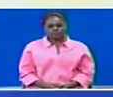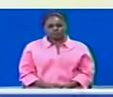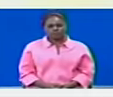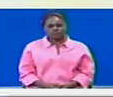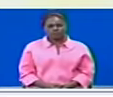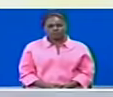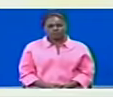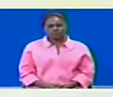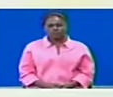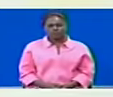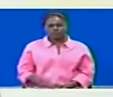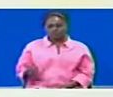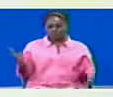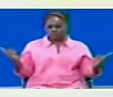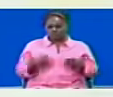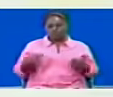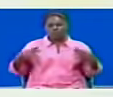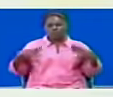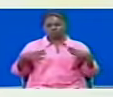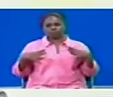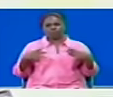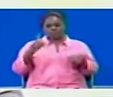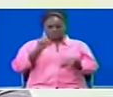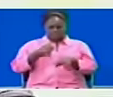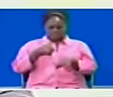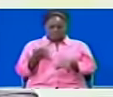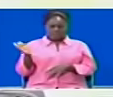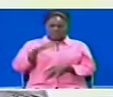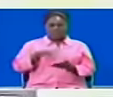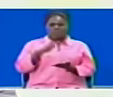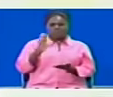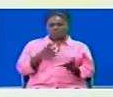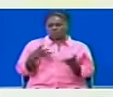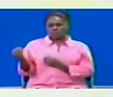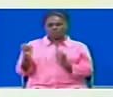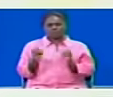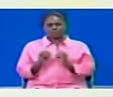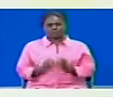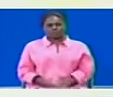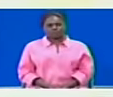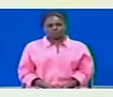Na mtazamaji, tupate mapumziko mafupi na kisha nitarejea na taarifa zaidi, usiende mbali.